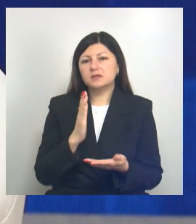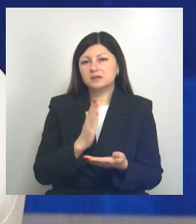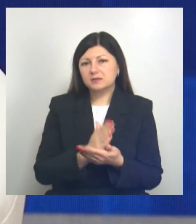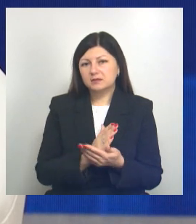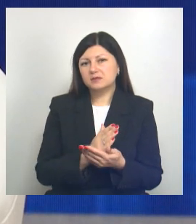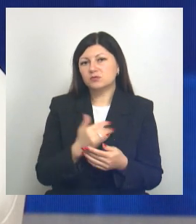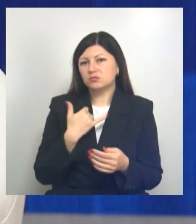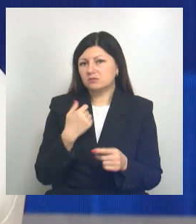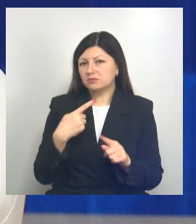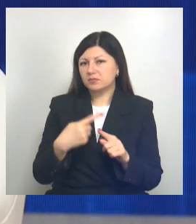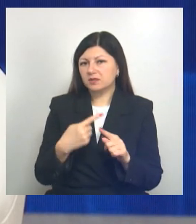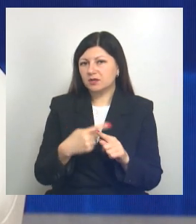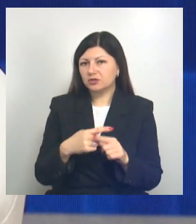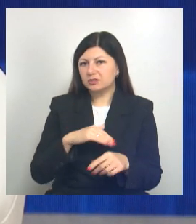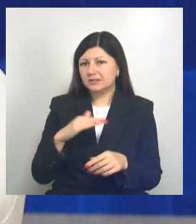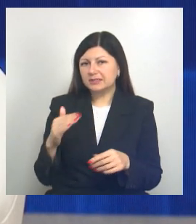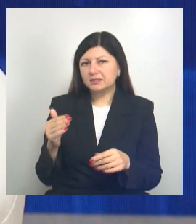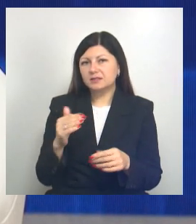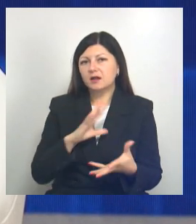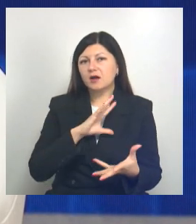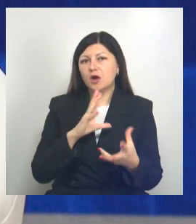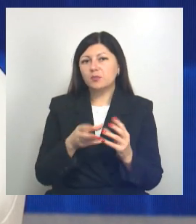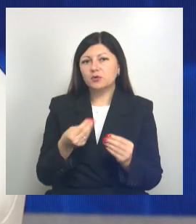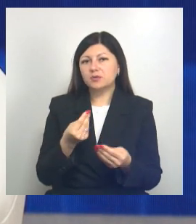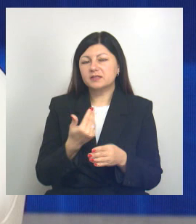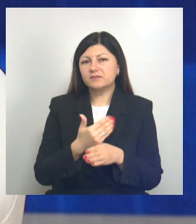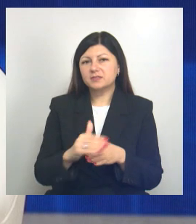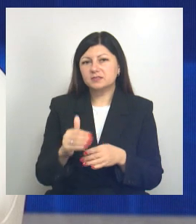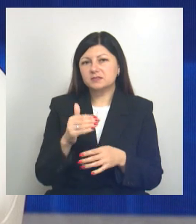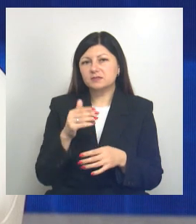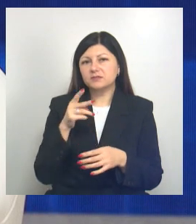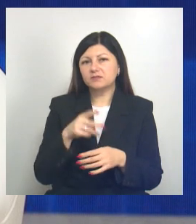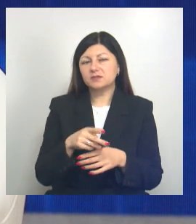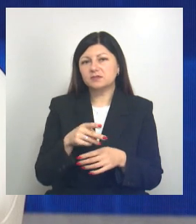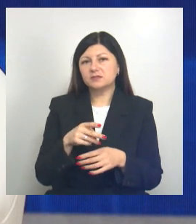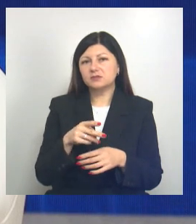есть, тренд положительный. Объем инвестиций в